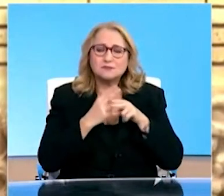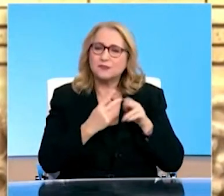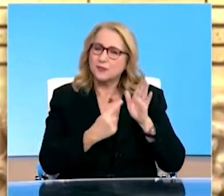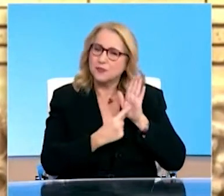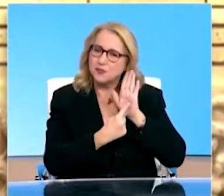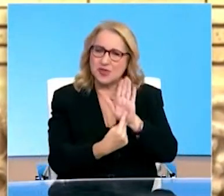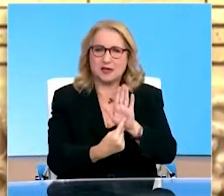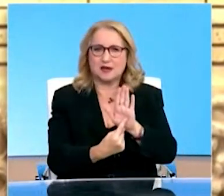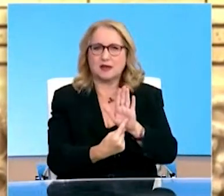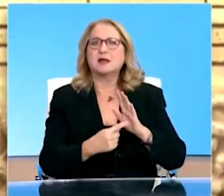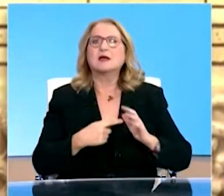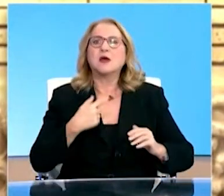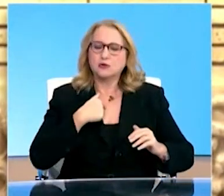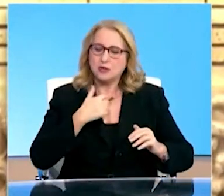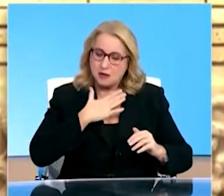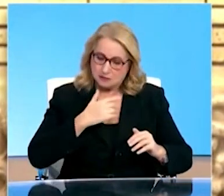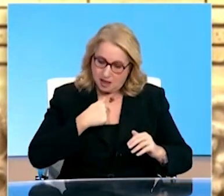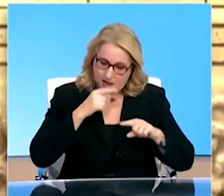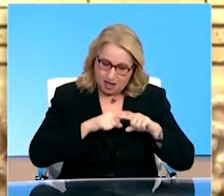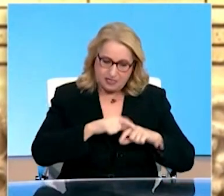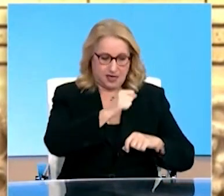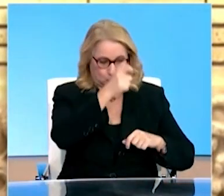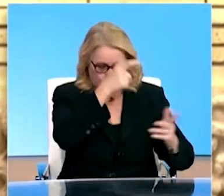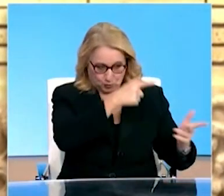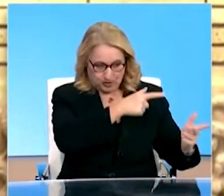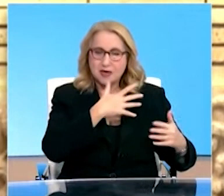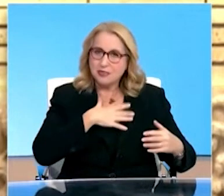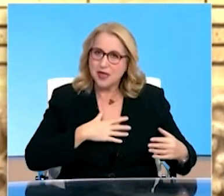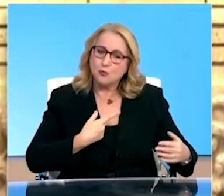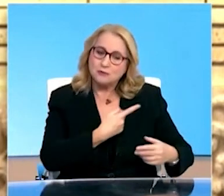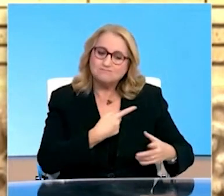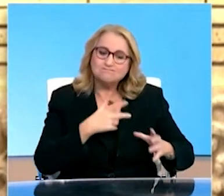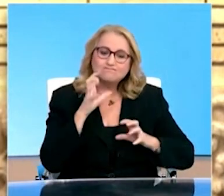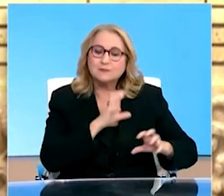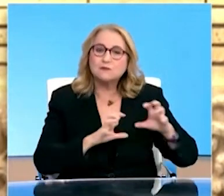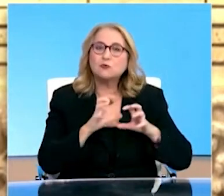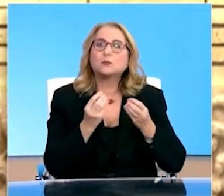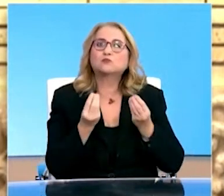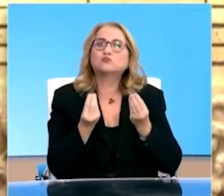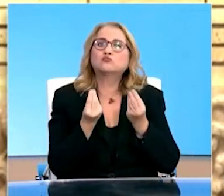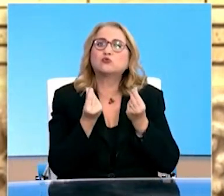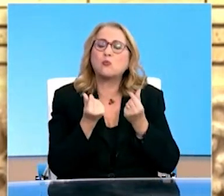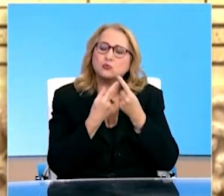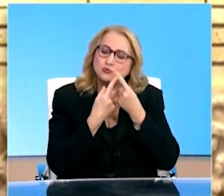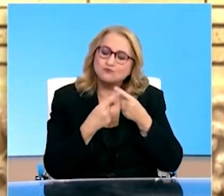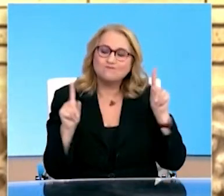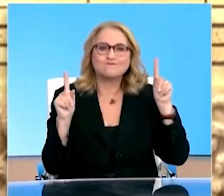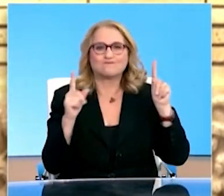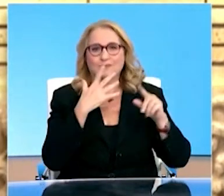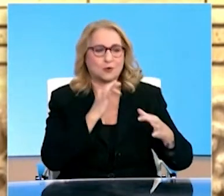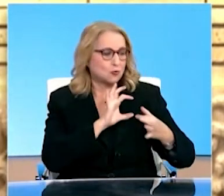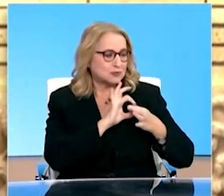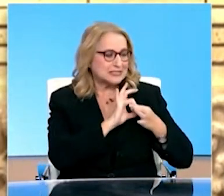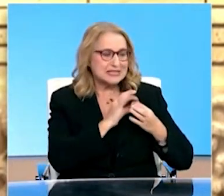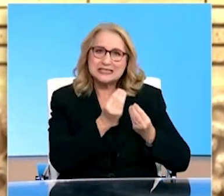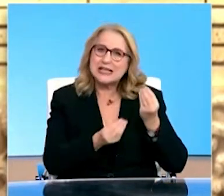χωρών να αναζητήσουν νέους δημιουργικούς δρόμους στις μεταξύ τους σχέσεις. Είναι αλήθεια